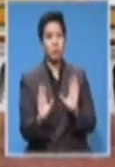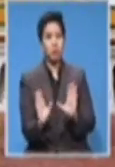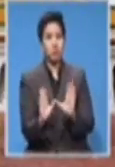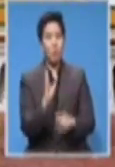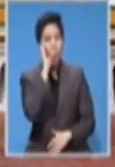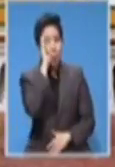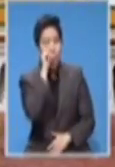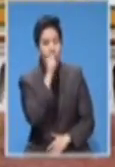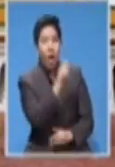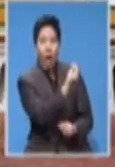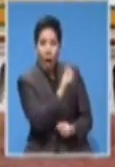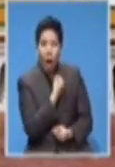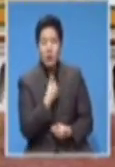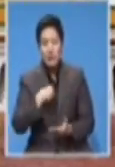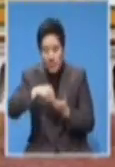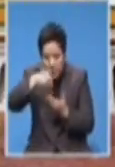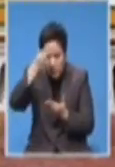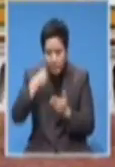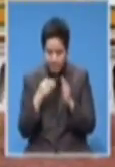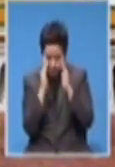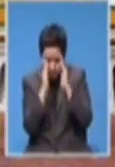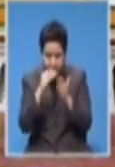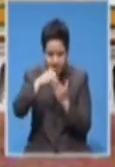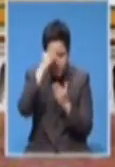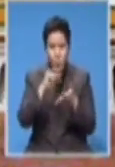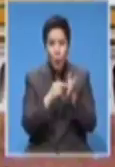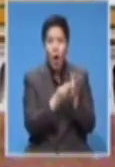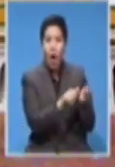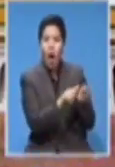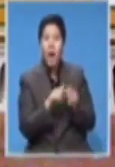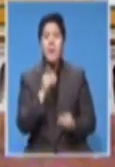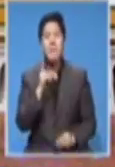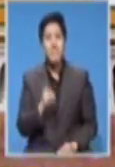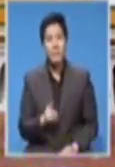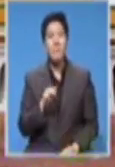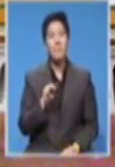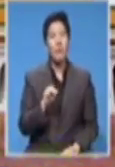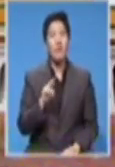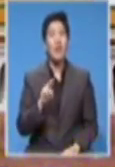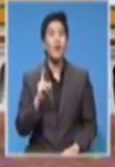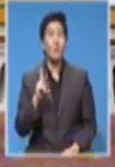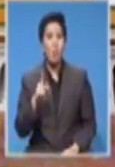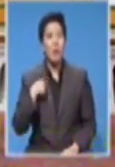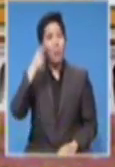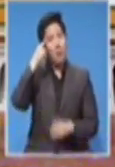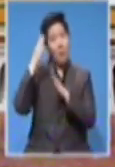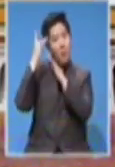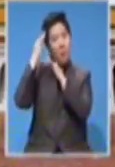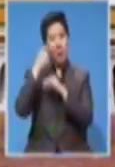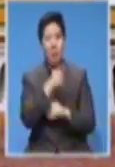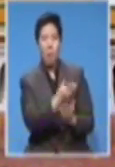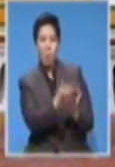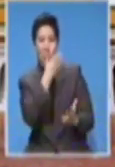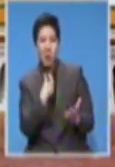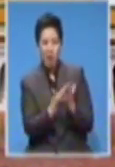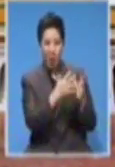หนังสืออันนี้ถือว่าเป็นทรัพย์สมบัติที่ให้กับเราแล้วนะครับเป็นมรดกของพ่อแม่เราแล้วอย่าไปหวังว่าจะต้องรอได้รับเงินโน่นเงิน